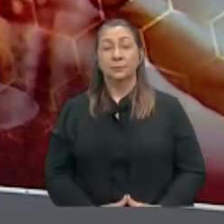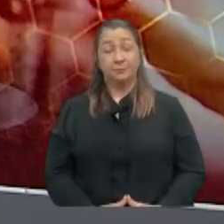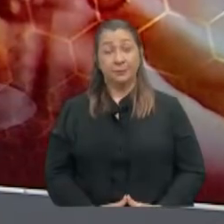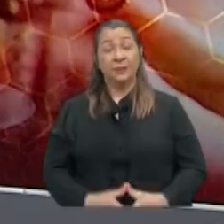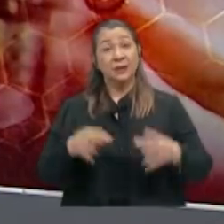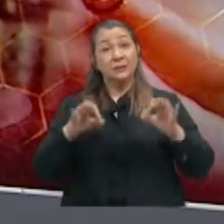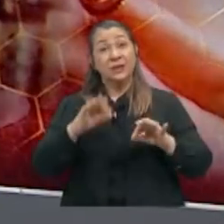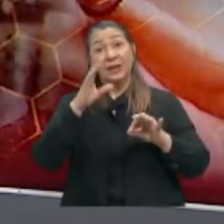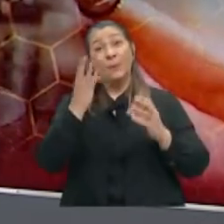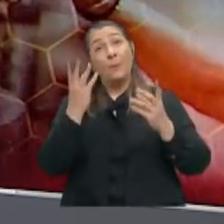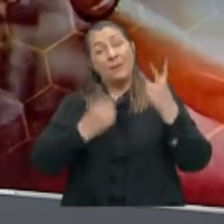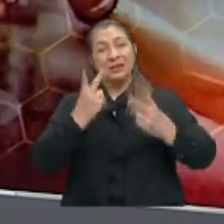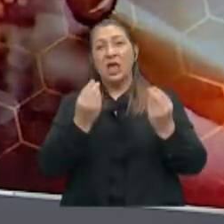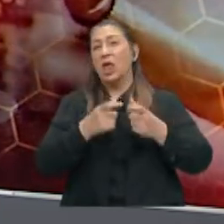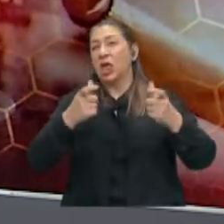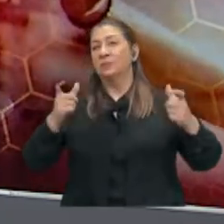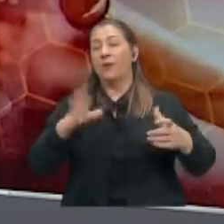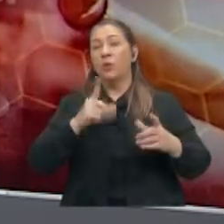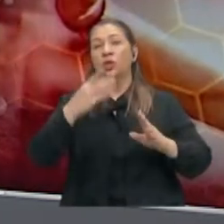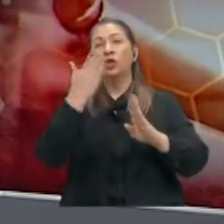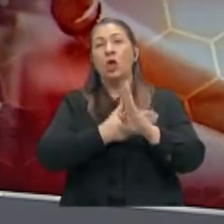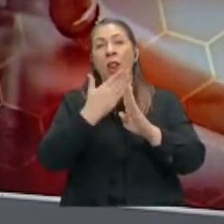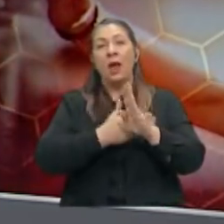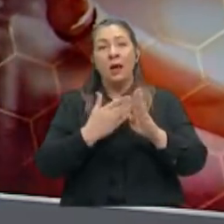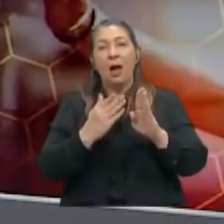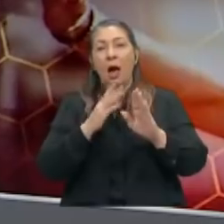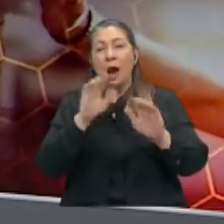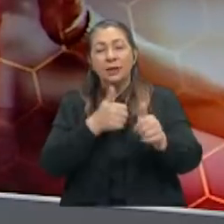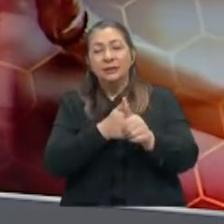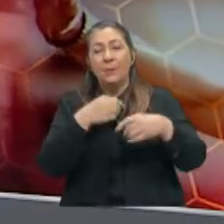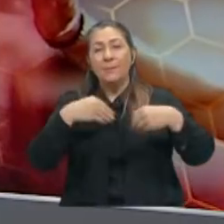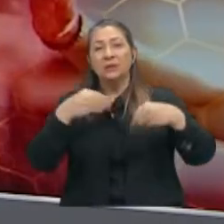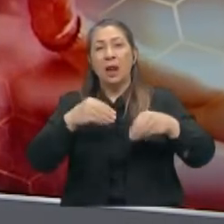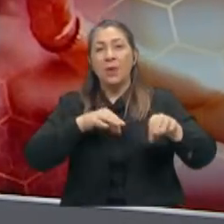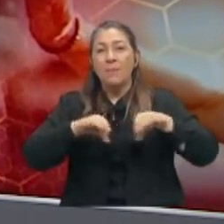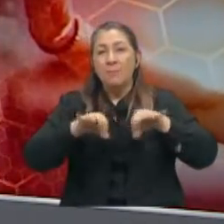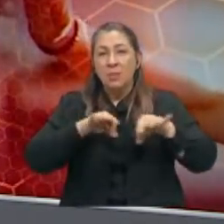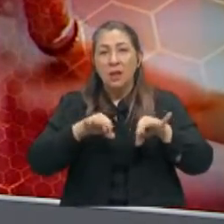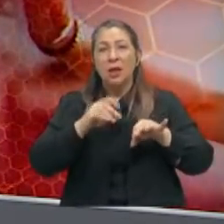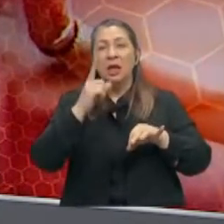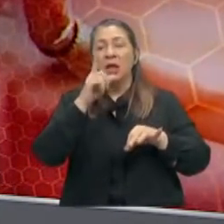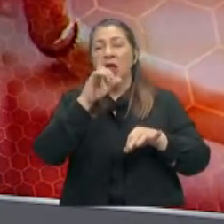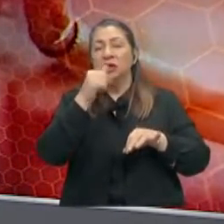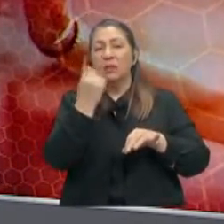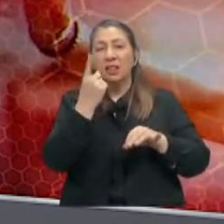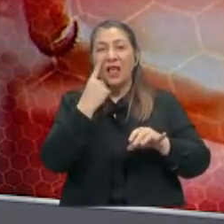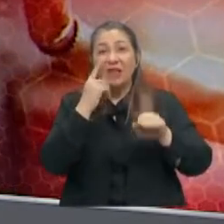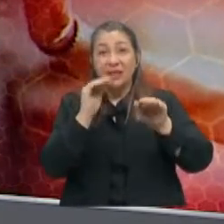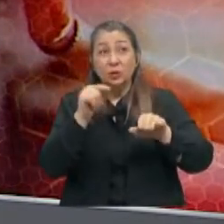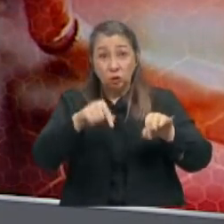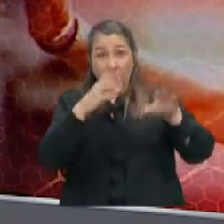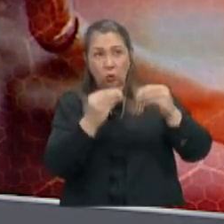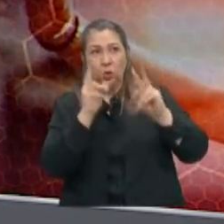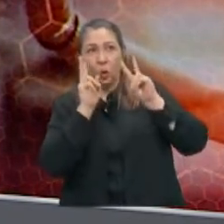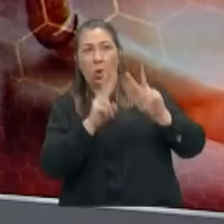Şimdi kimi iyi gelişmeler var. Bu döner kebap arkasında hiçbir pazarlama stratejisi, hiçbir devlet desteği şu ana kadar şimdi